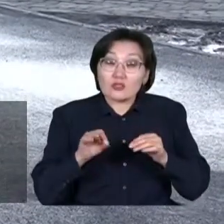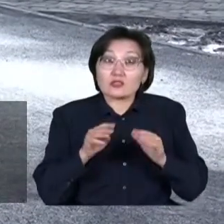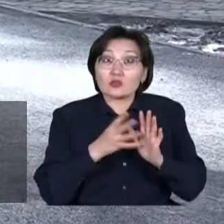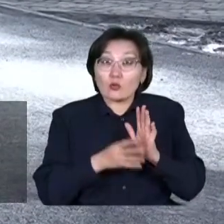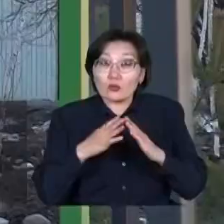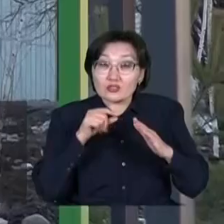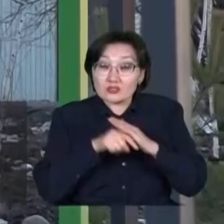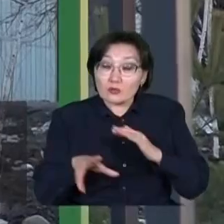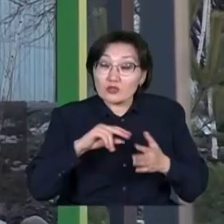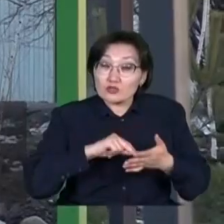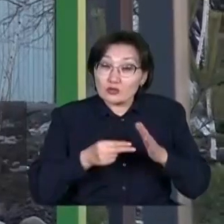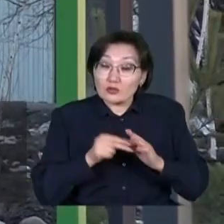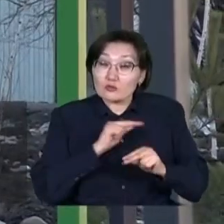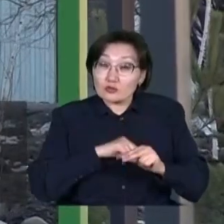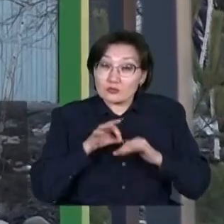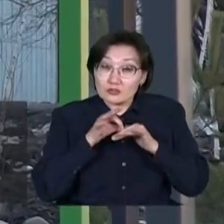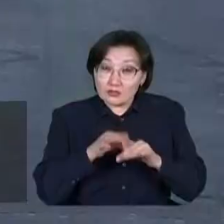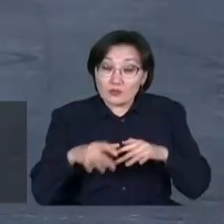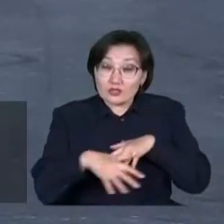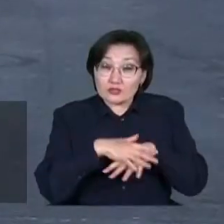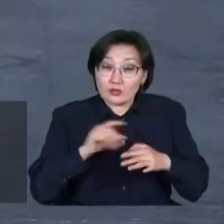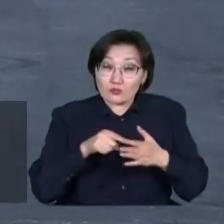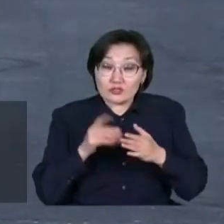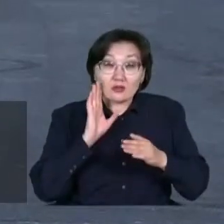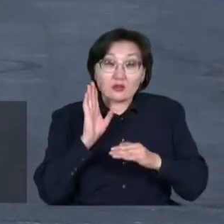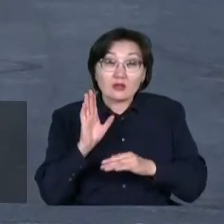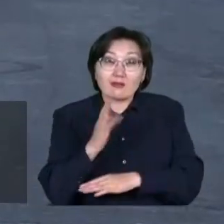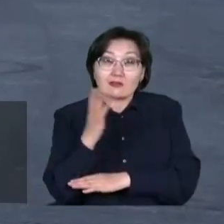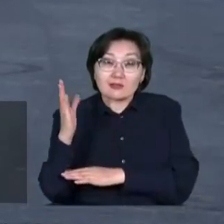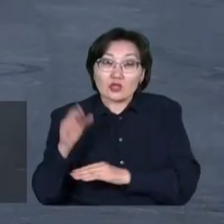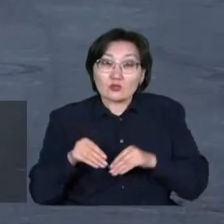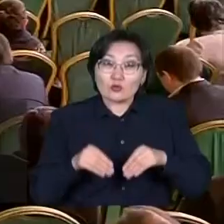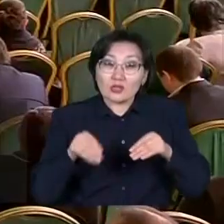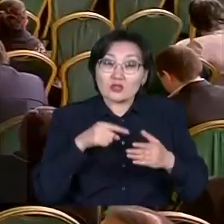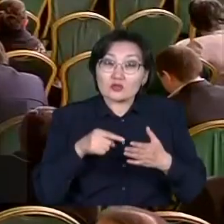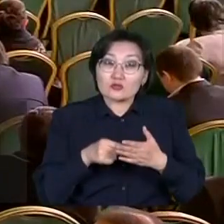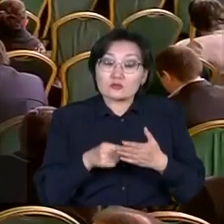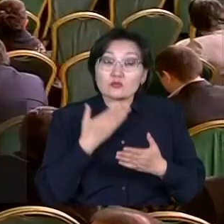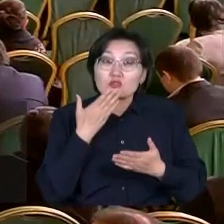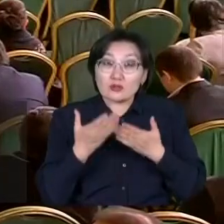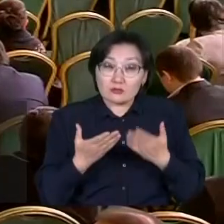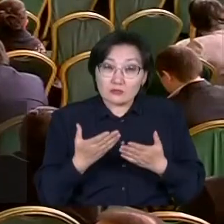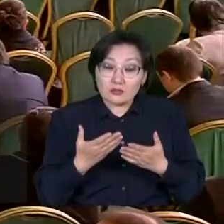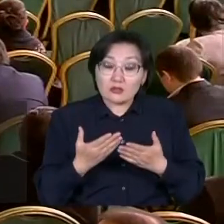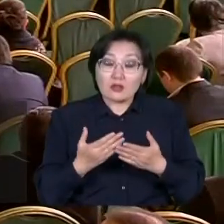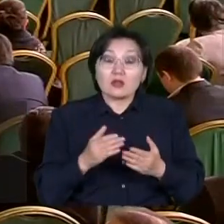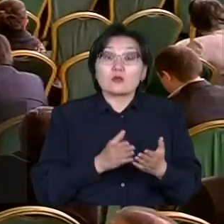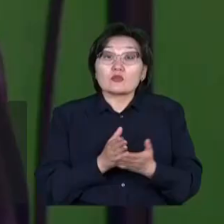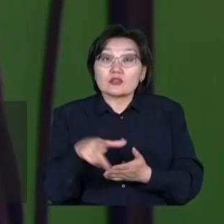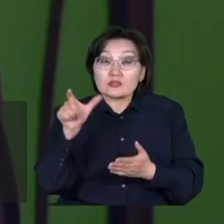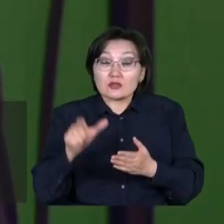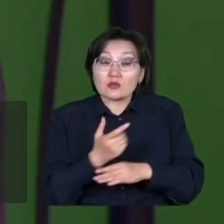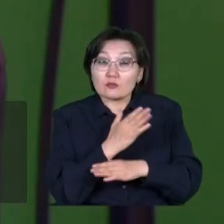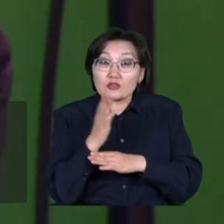аулаға жоспарлы жөндеу жасалған. Кездесуде халық қаланы көгалдандыру жұмыстары жайлы сұрады. Мы 3 года восстанавливаем. Біз ардагерлер алаңын